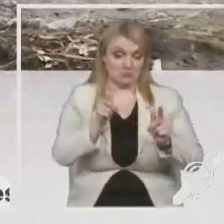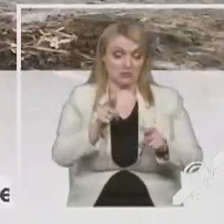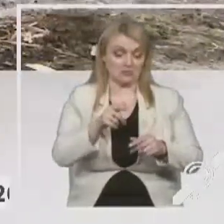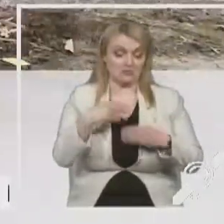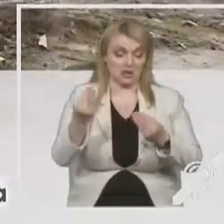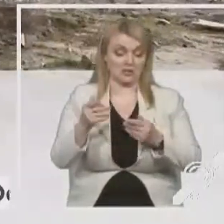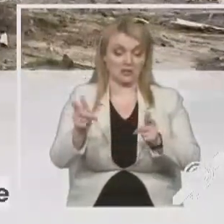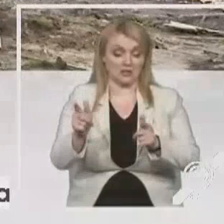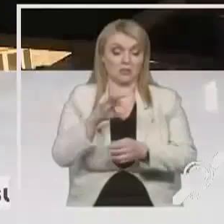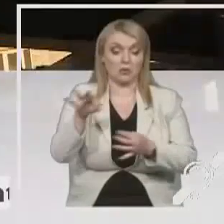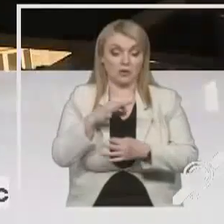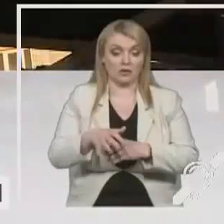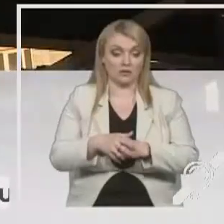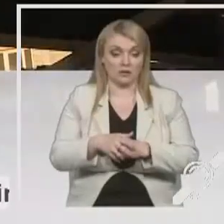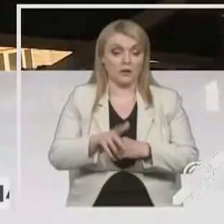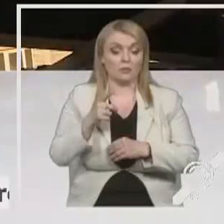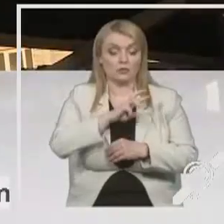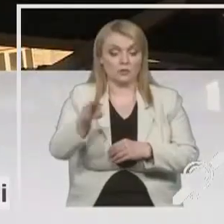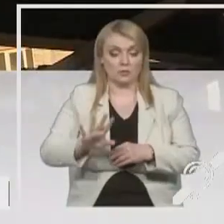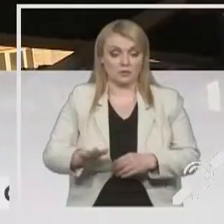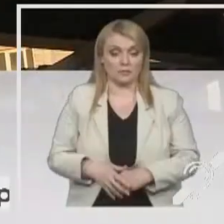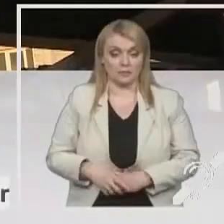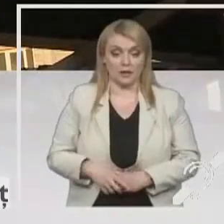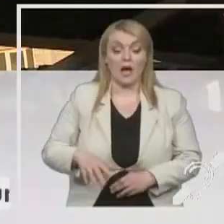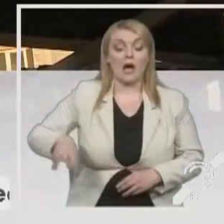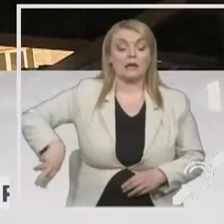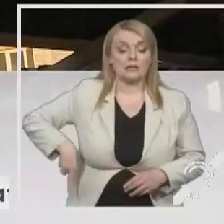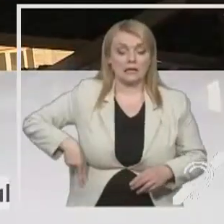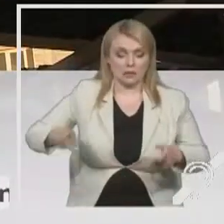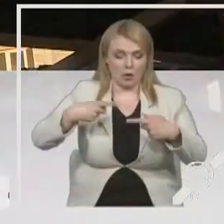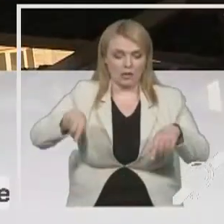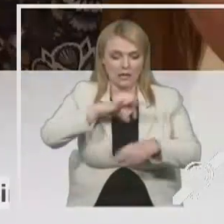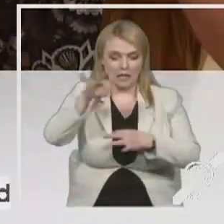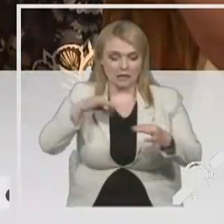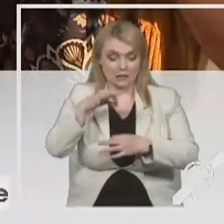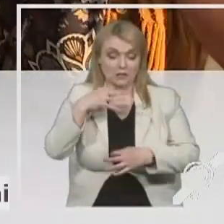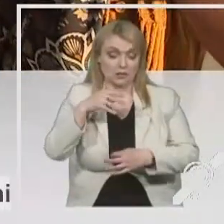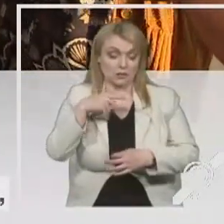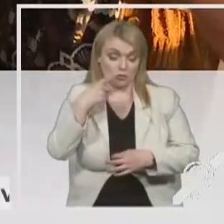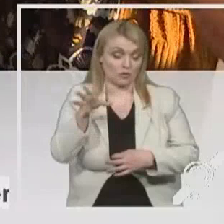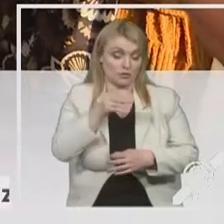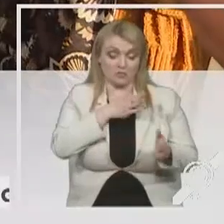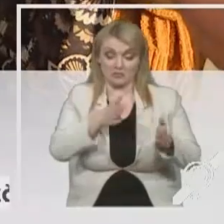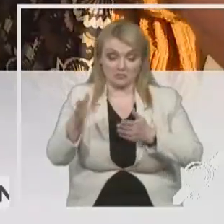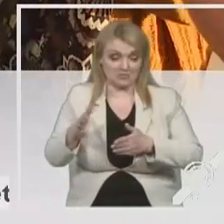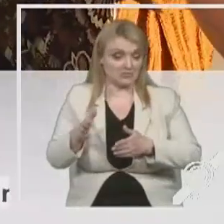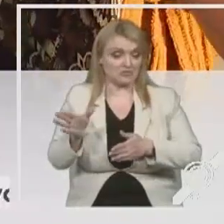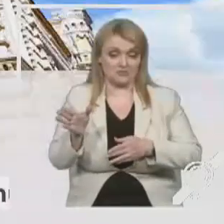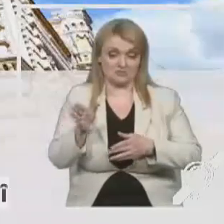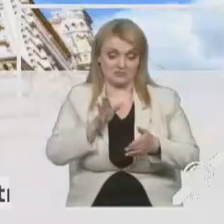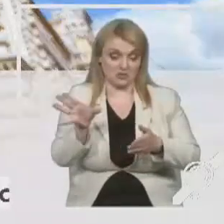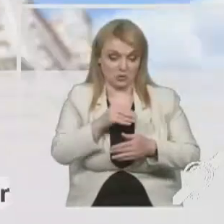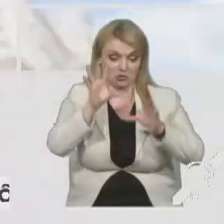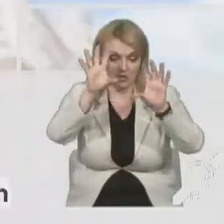eu hai dați să analizez. Direcția Arhitectură confirmă că totul este legal, fără a oferi alte